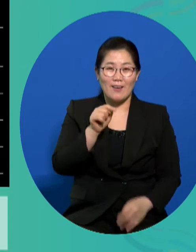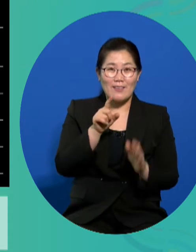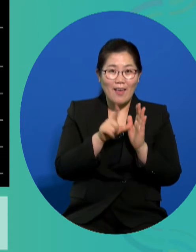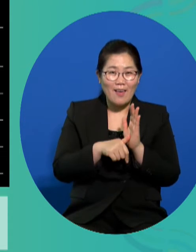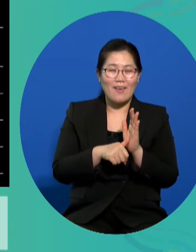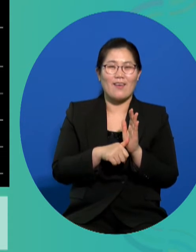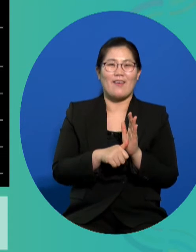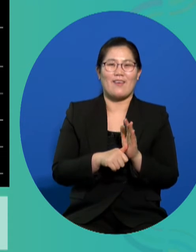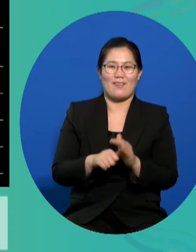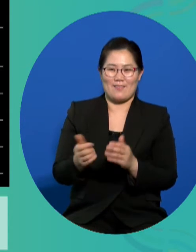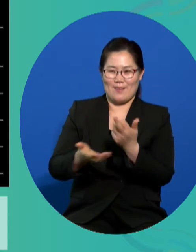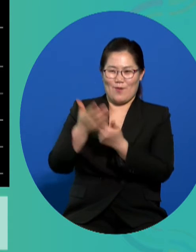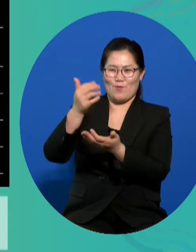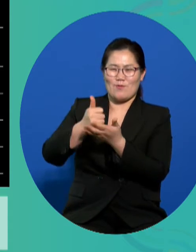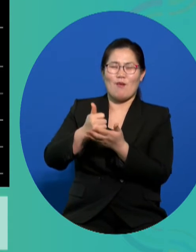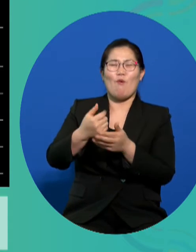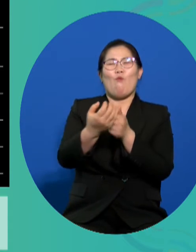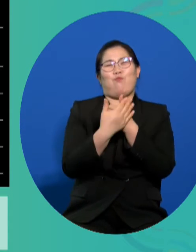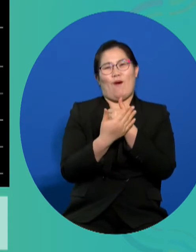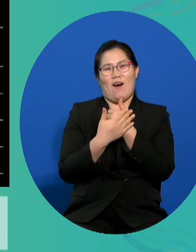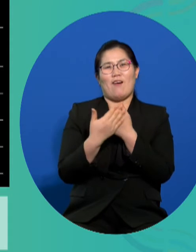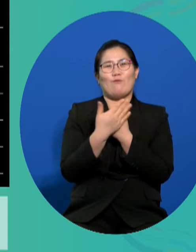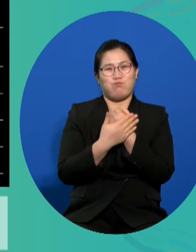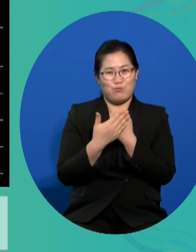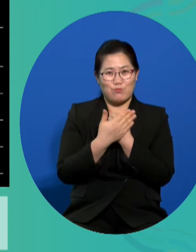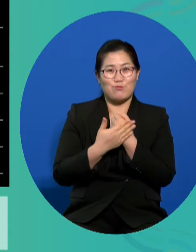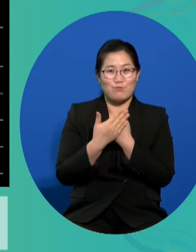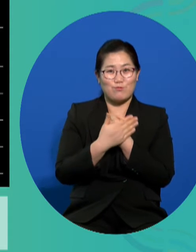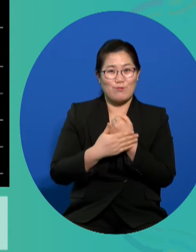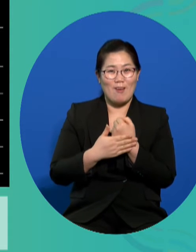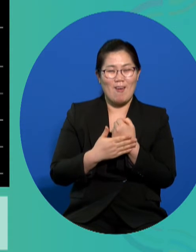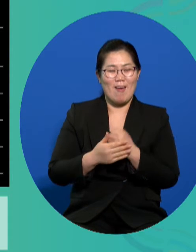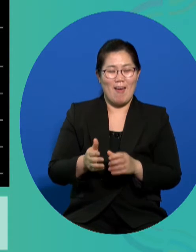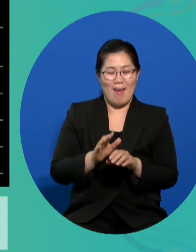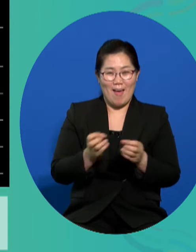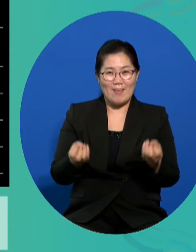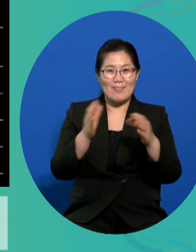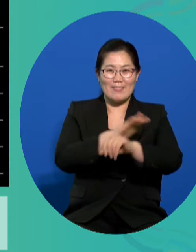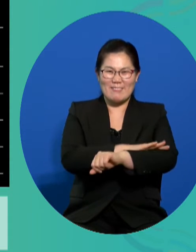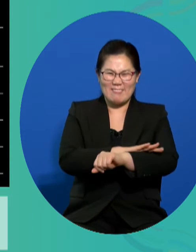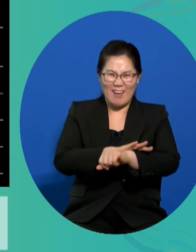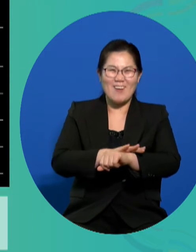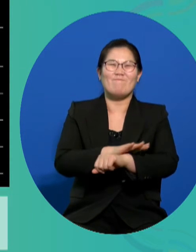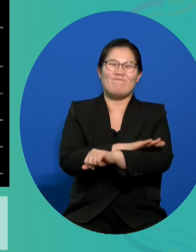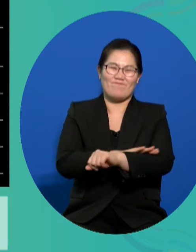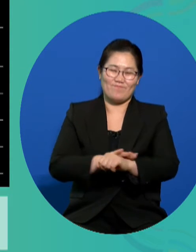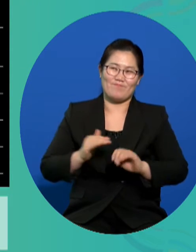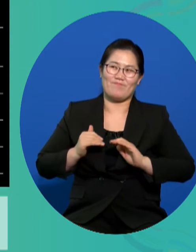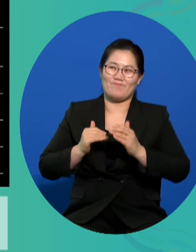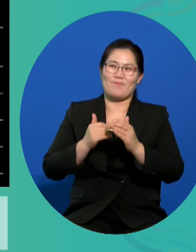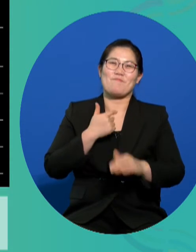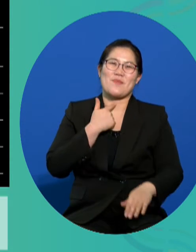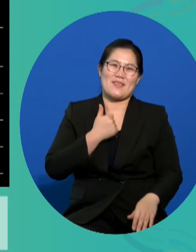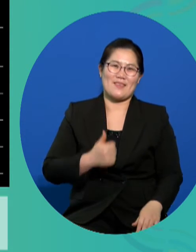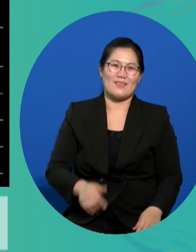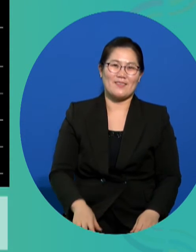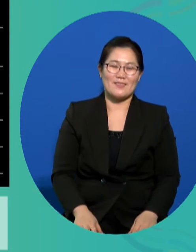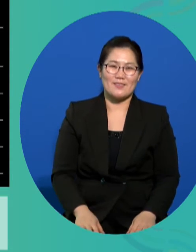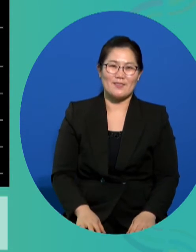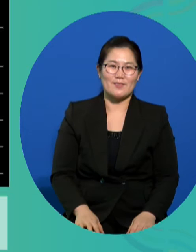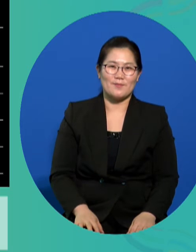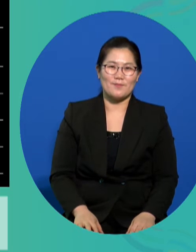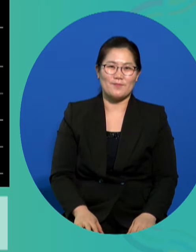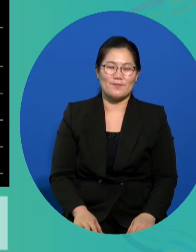이제 지사님께서 지원을 많이 해주셔가지고 성대하게 2017년 7월에 국제 행사도 치른 적이 있습니다.